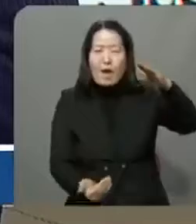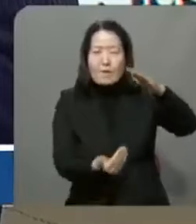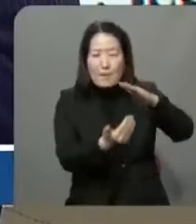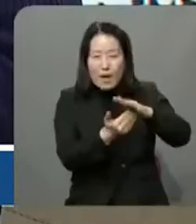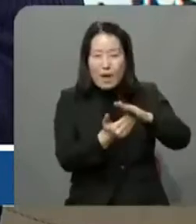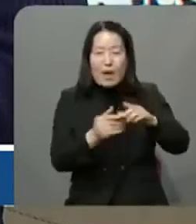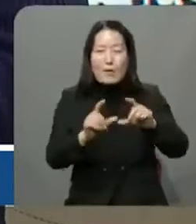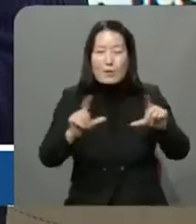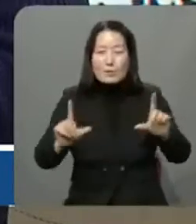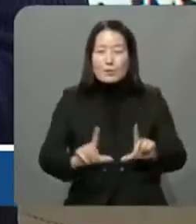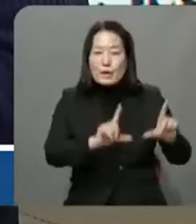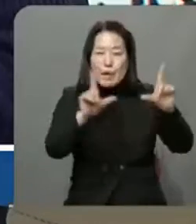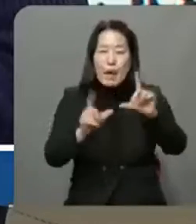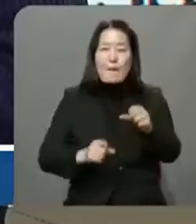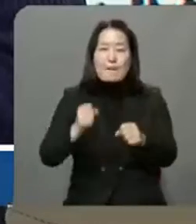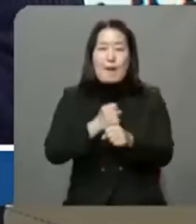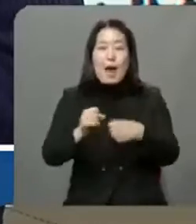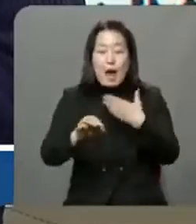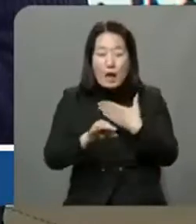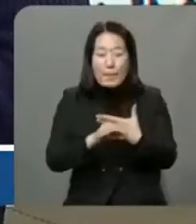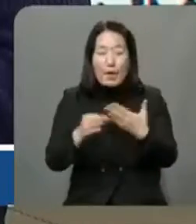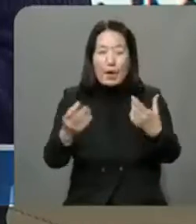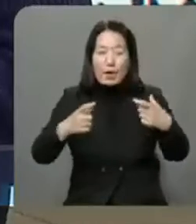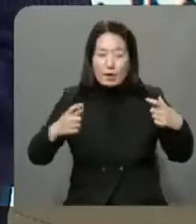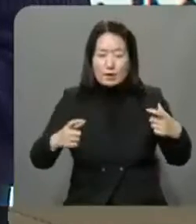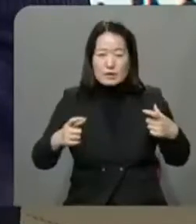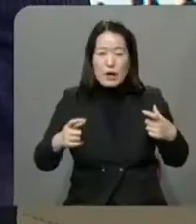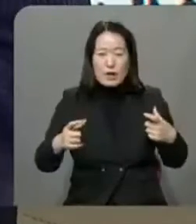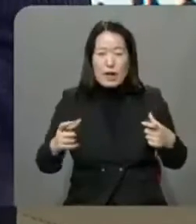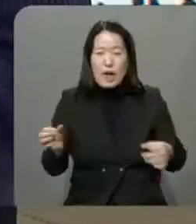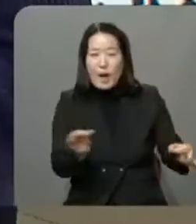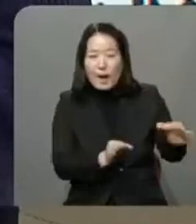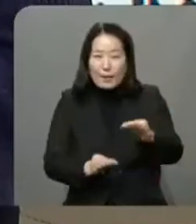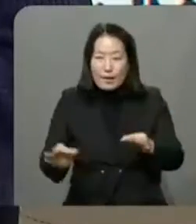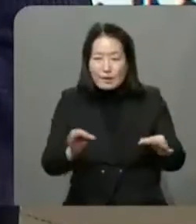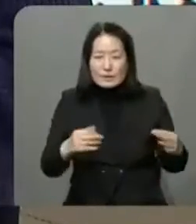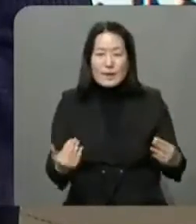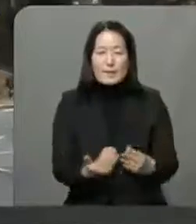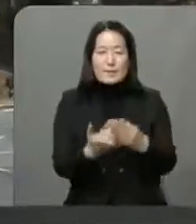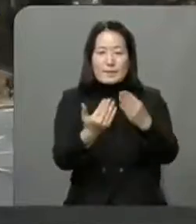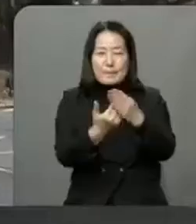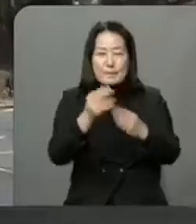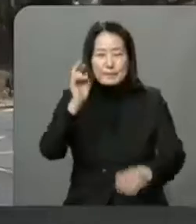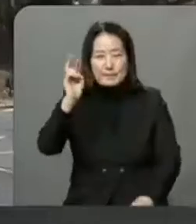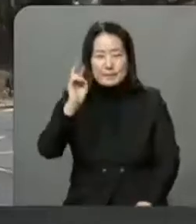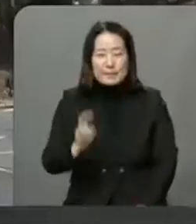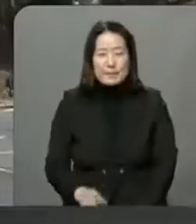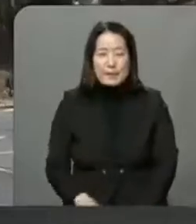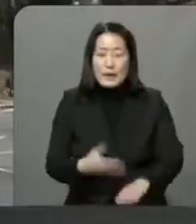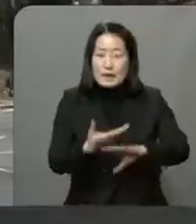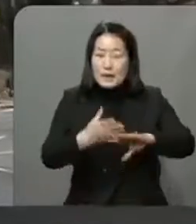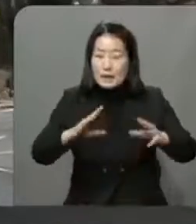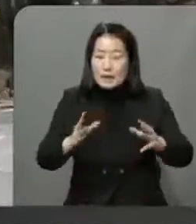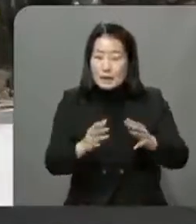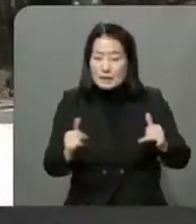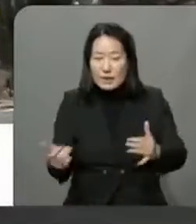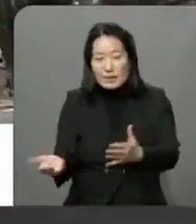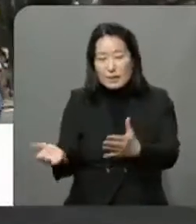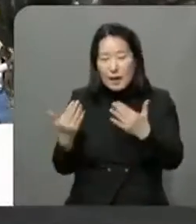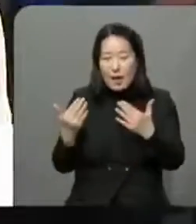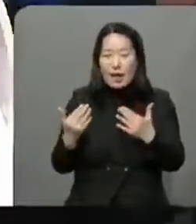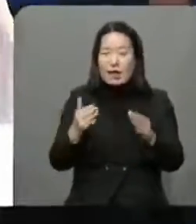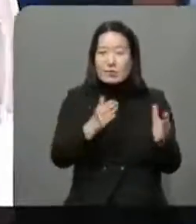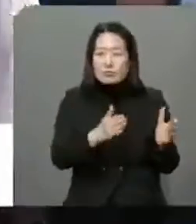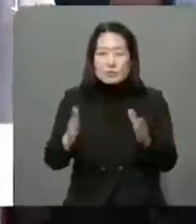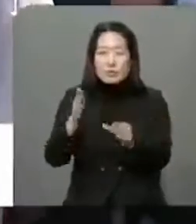단계에 접어들면 강원 관광 경기 회복은 더욱 가속화할 것으로 기대됩니다. 외국인 관광객 유치 준비도